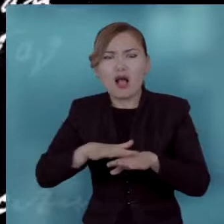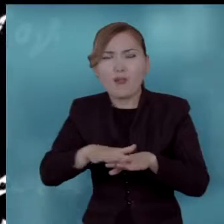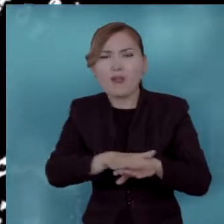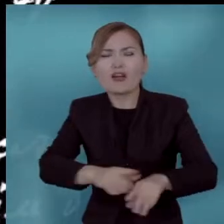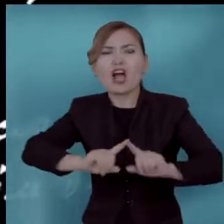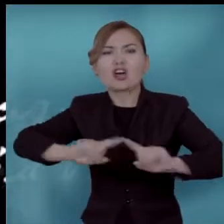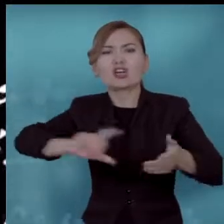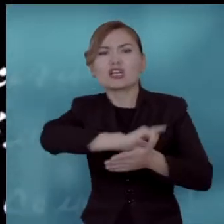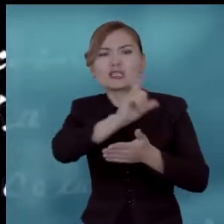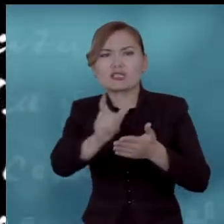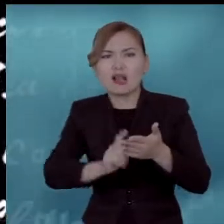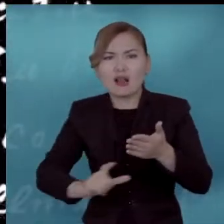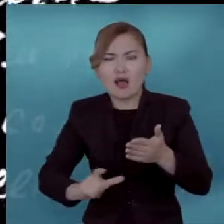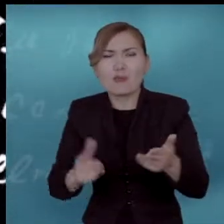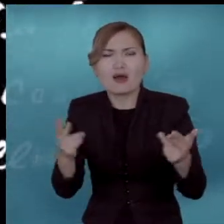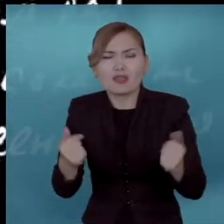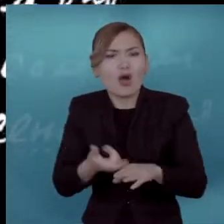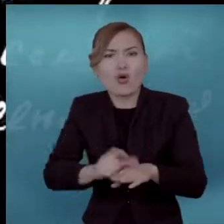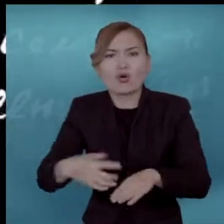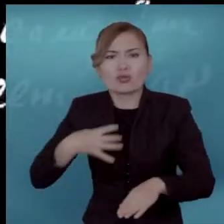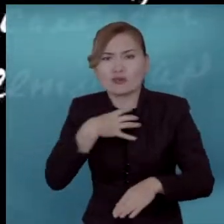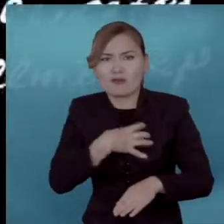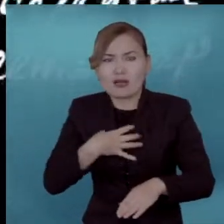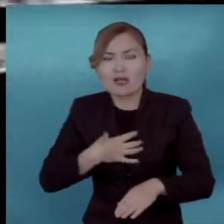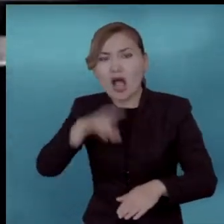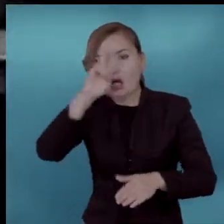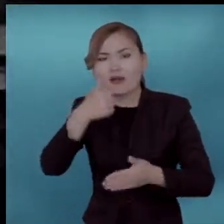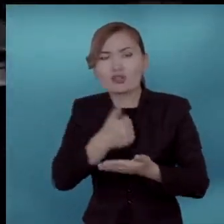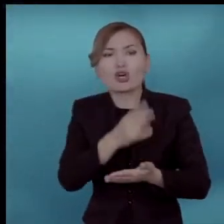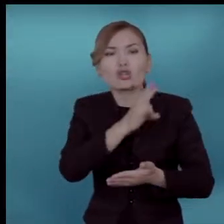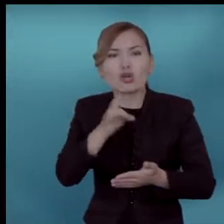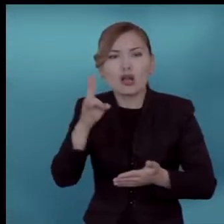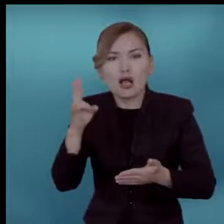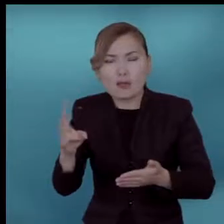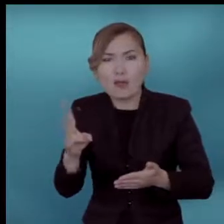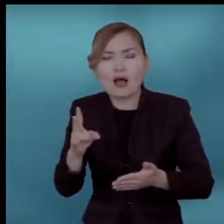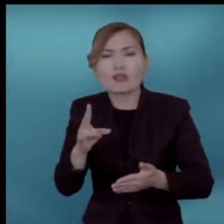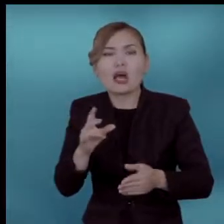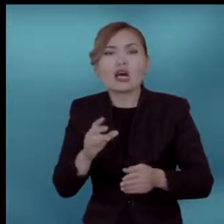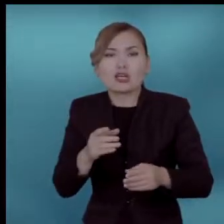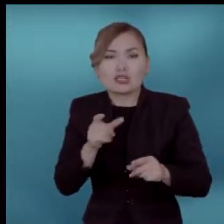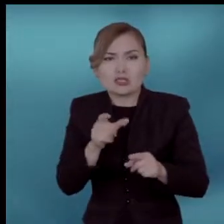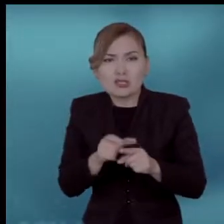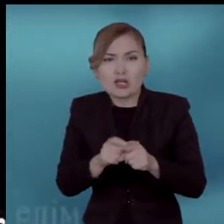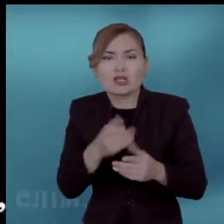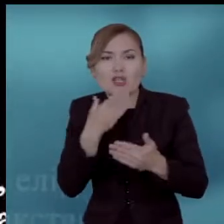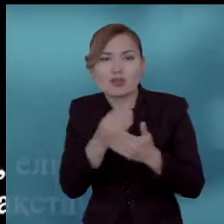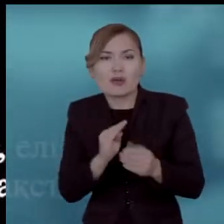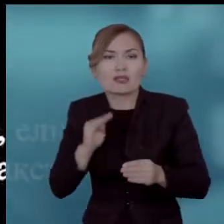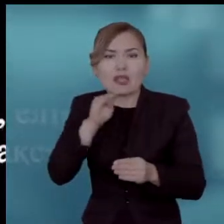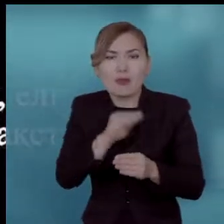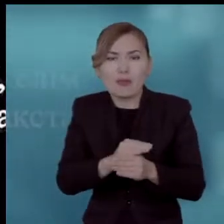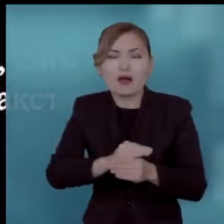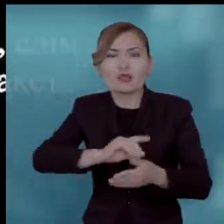шығарманың заман талабына сай келу үшін елбасымыз Нұрсұлтан Назарбаев өз қолымен түзетулер енгізіп, музыкалық туындының